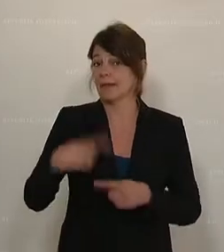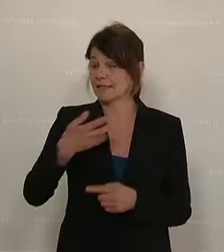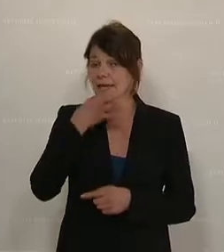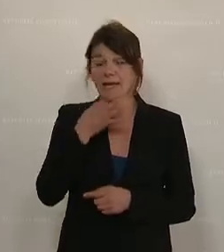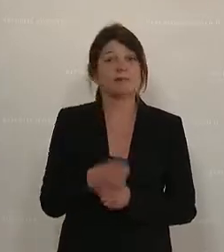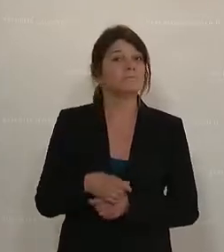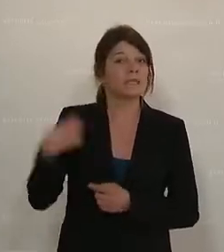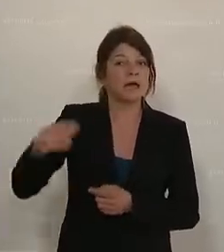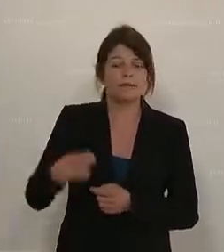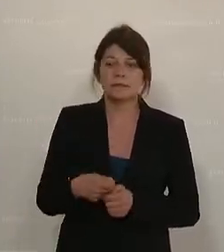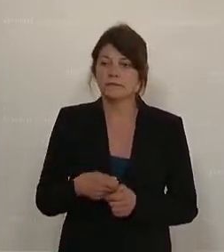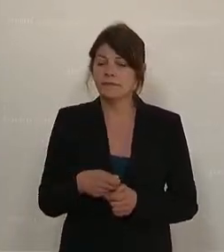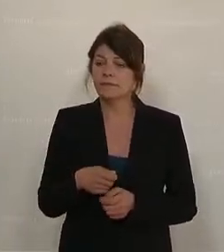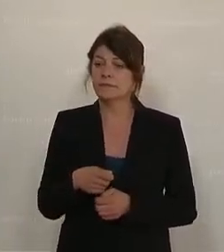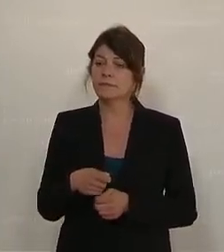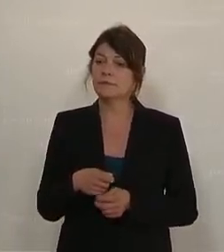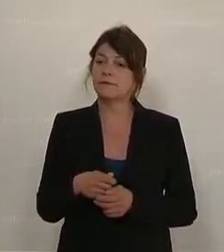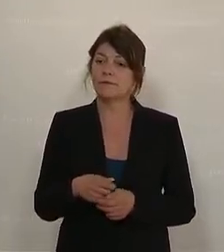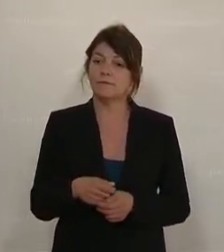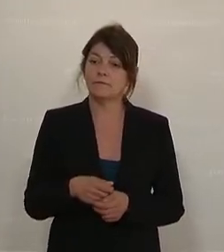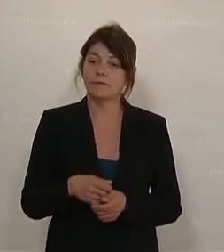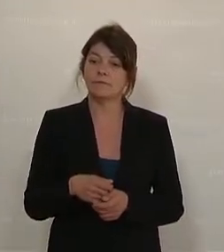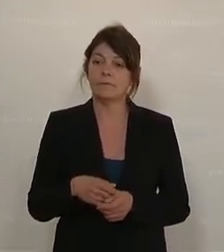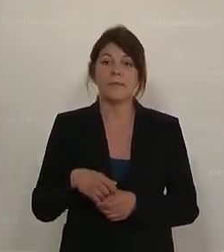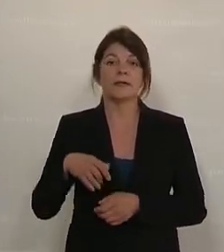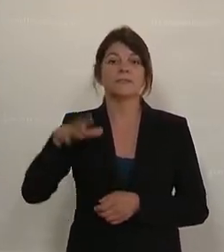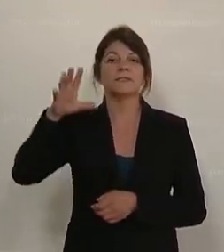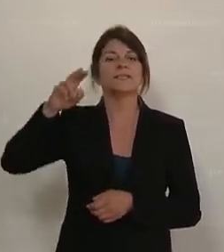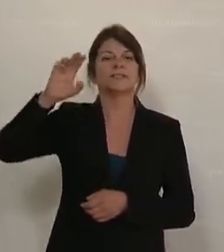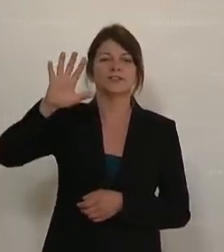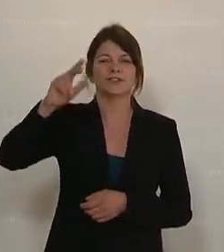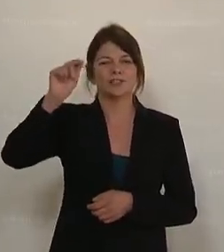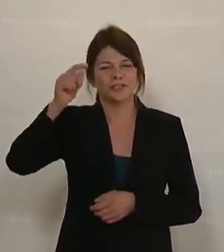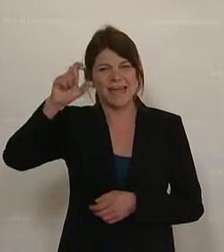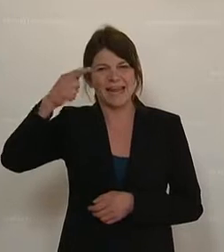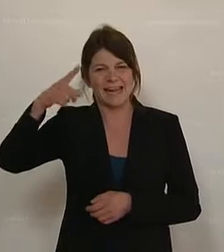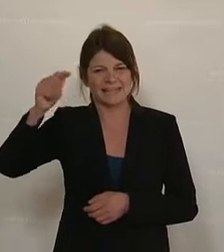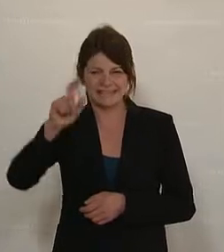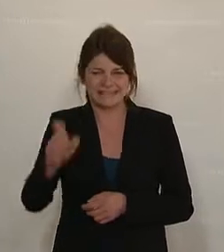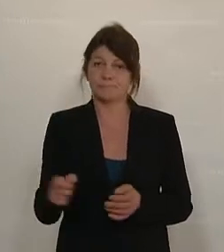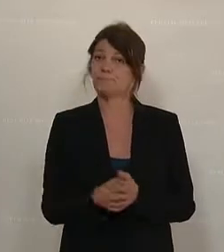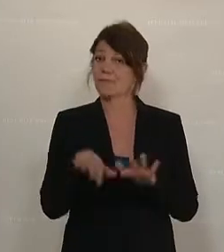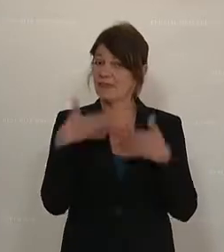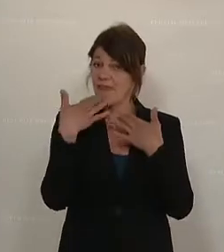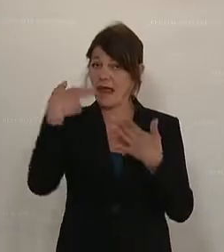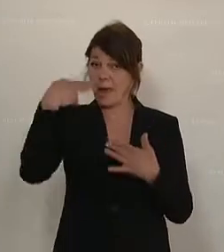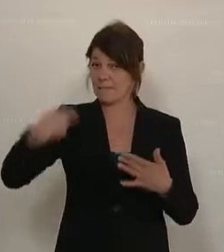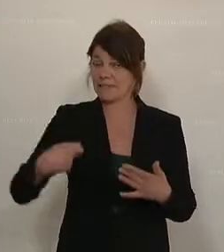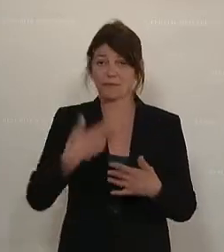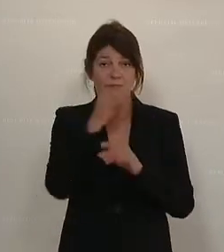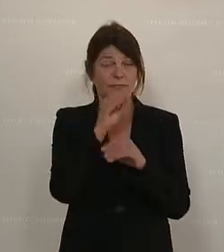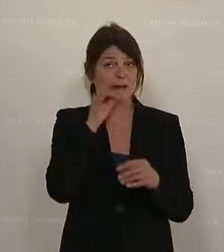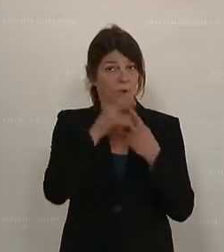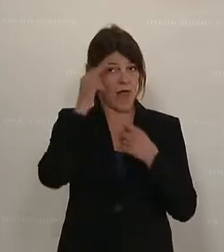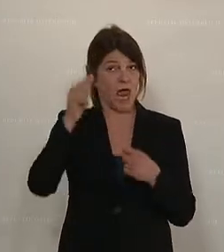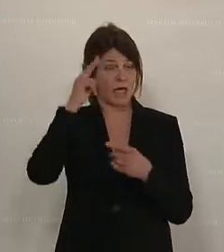im Tourismus, das fordert die Tourismussprecherin der Grünen, Barbara Neßler. Ein nachhaltiger, ein sozialer Tourismus sei notwendig. Neßler ist